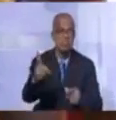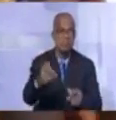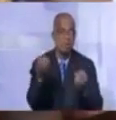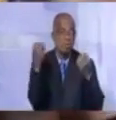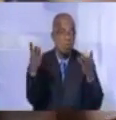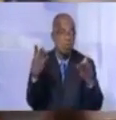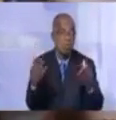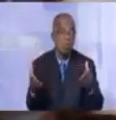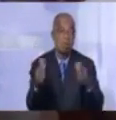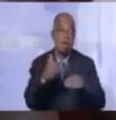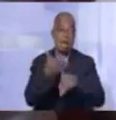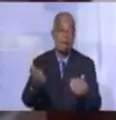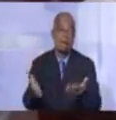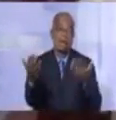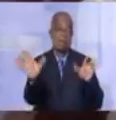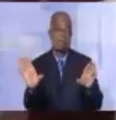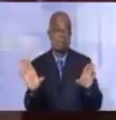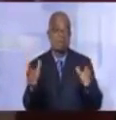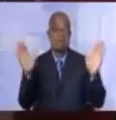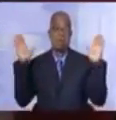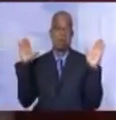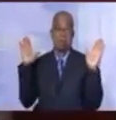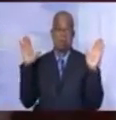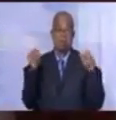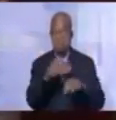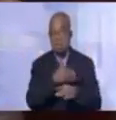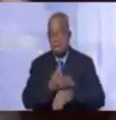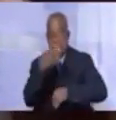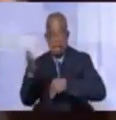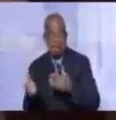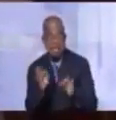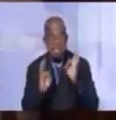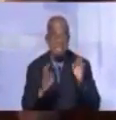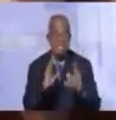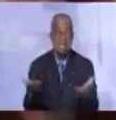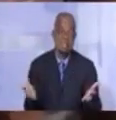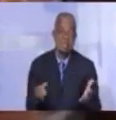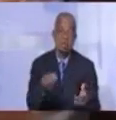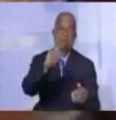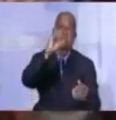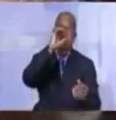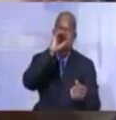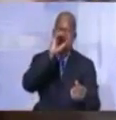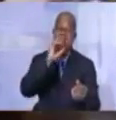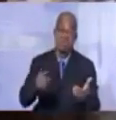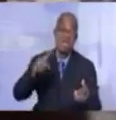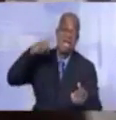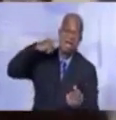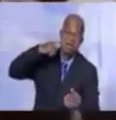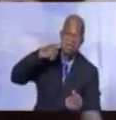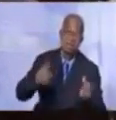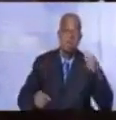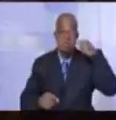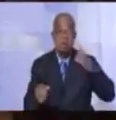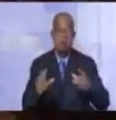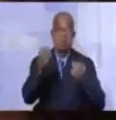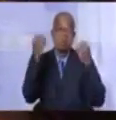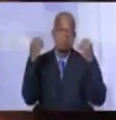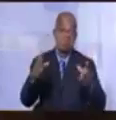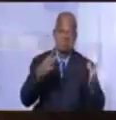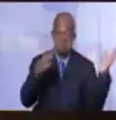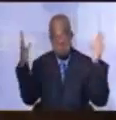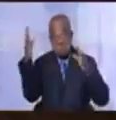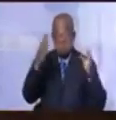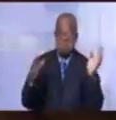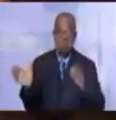voir en 2016 en bonne santé. Donc attention à ce que nous buvons, attention à ce que nous faisons pour ces jours de